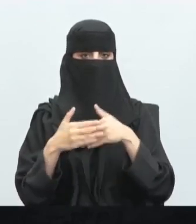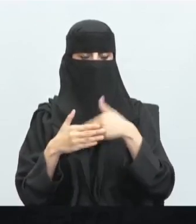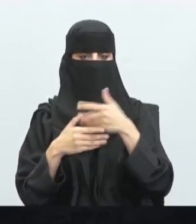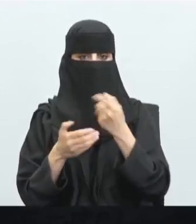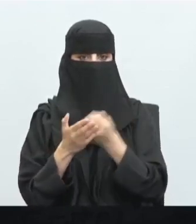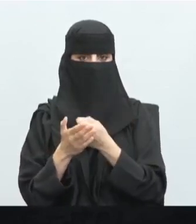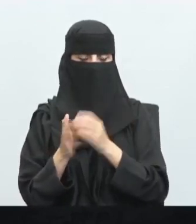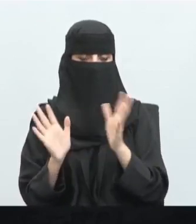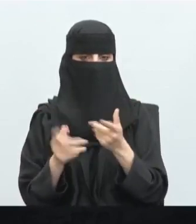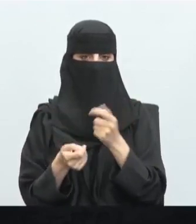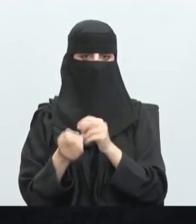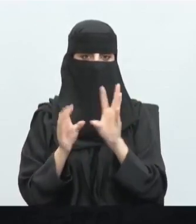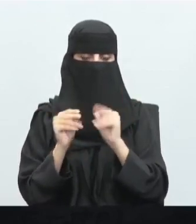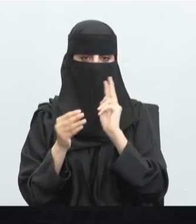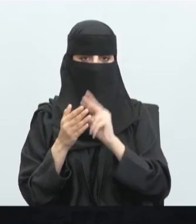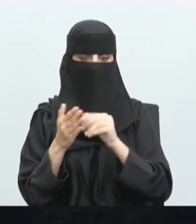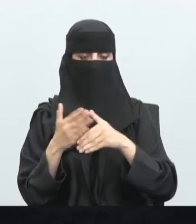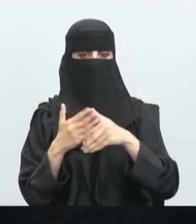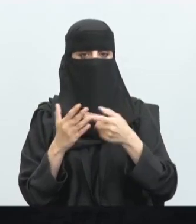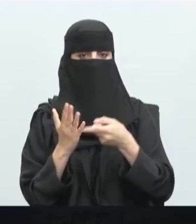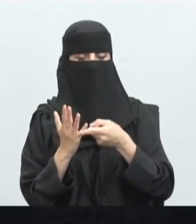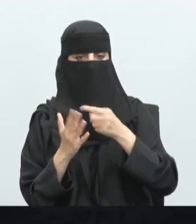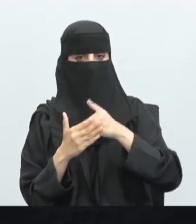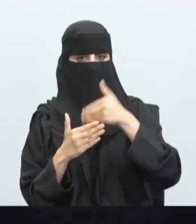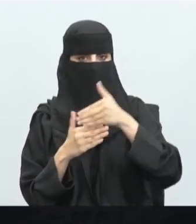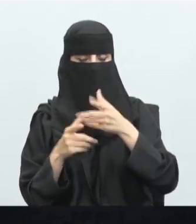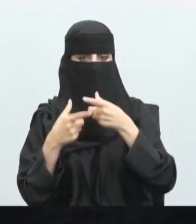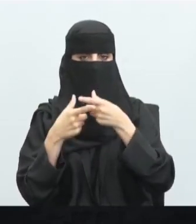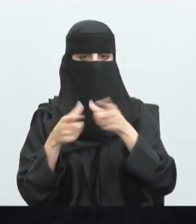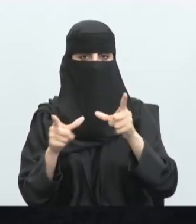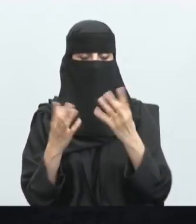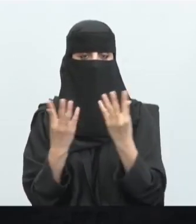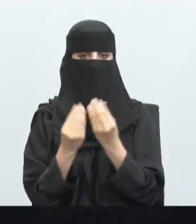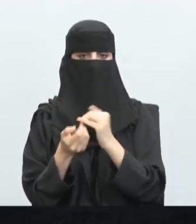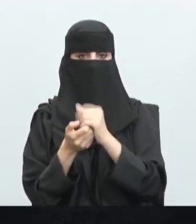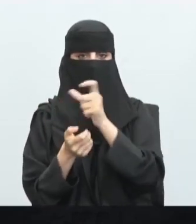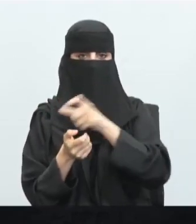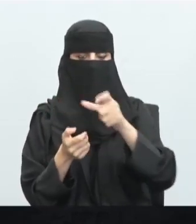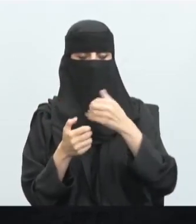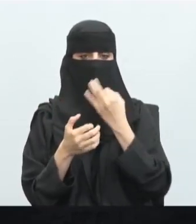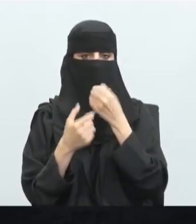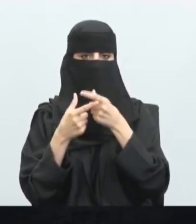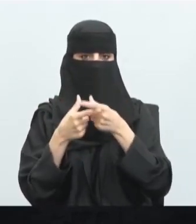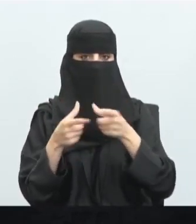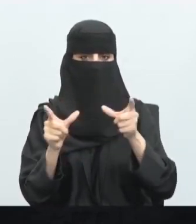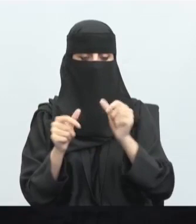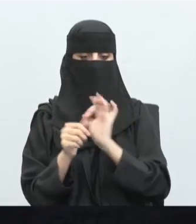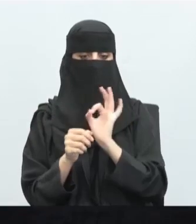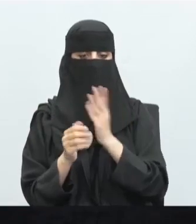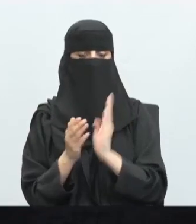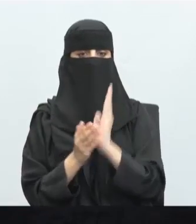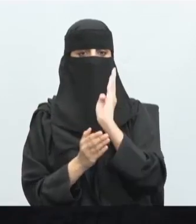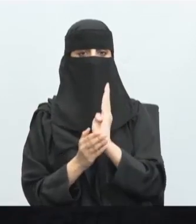القصه امام زملائي لسرد القصه امام زملائي كما هو واضح امامنا اقف امام